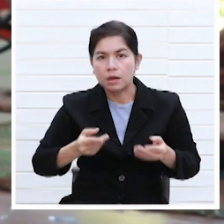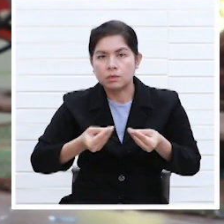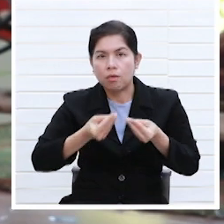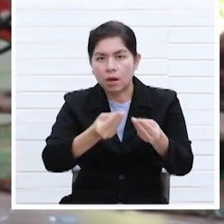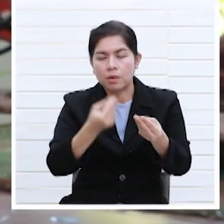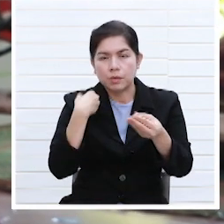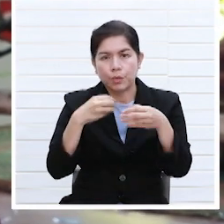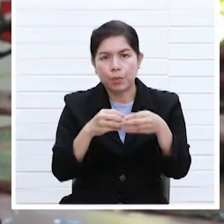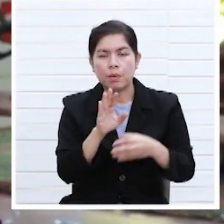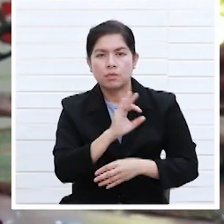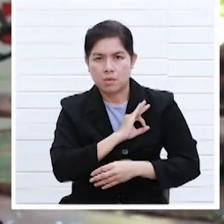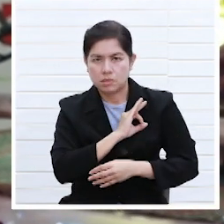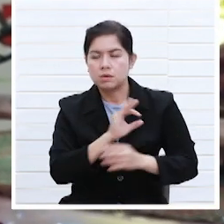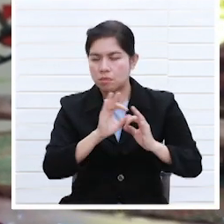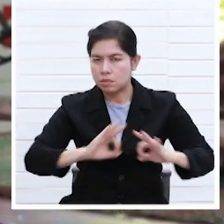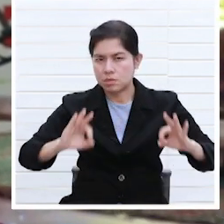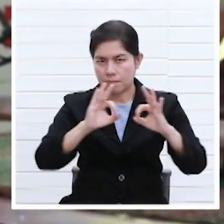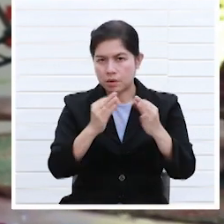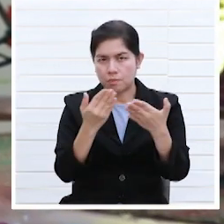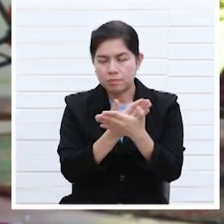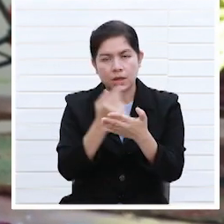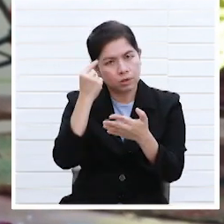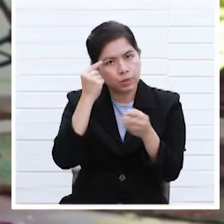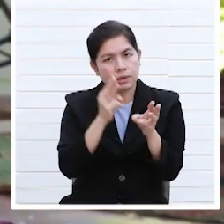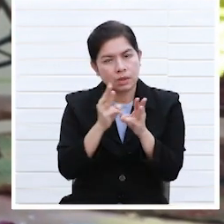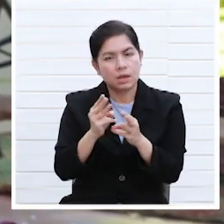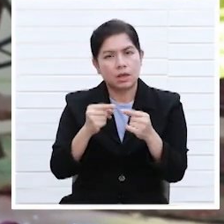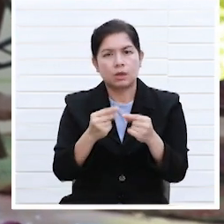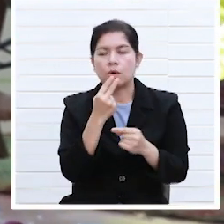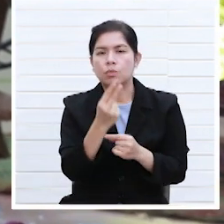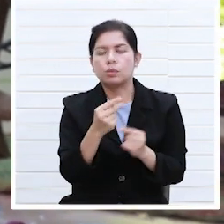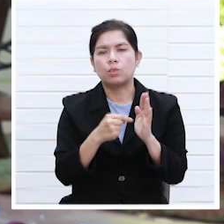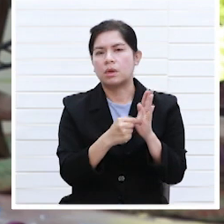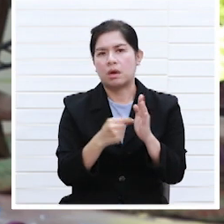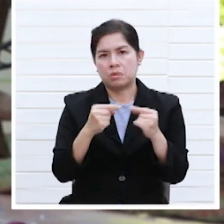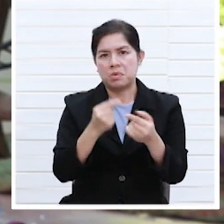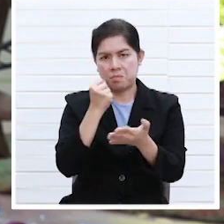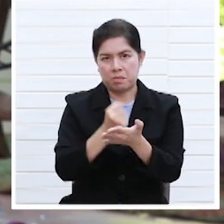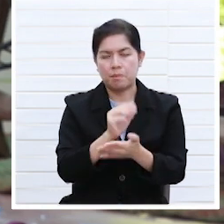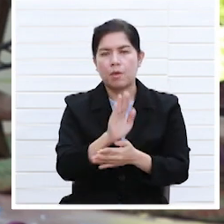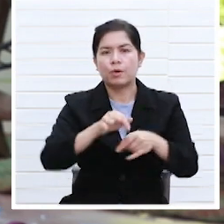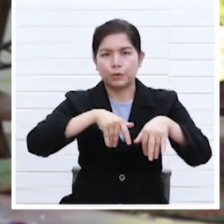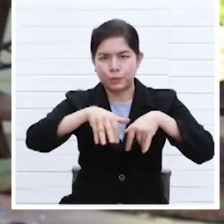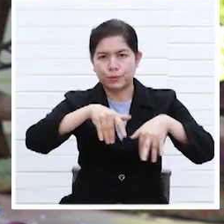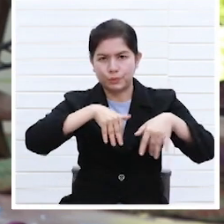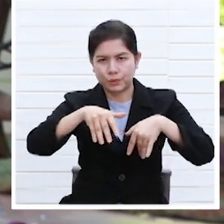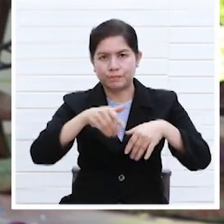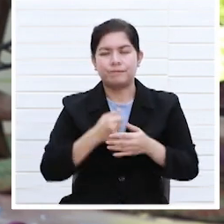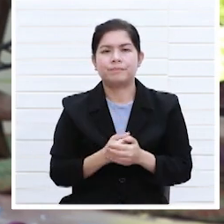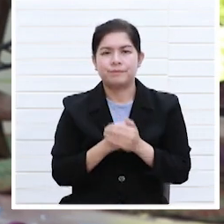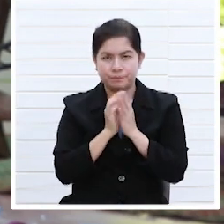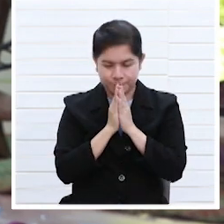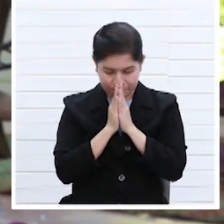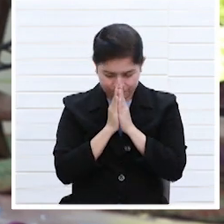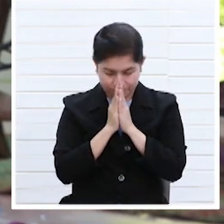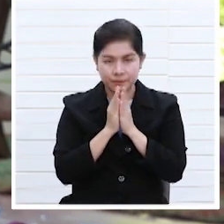ได้อยู่นะฮะนี่แหละครับถึงได้บอกว่าสำคัญที่สุดคือวิธีคิดและนี่เป็นสินค้าที่มีเอกลักษณ์และเป็นสิทธิบัตรของชุมชนแห่งนี้นะครับขอบคุณครับแ